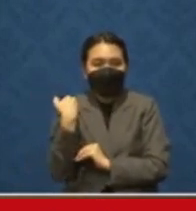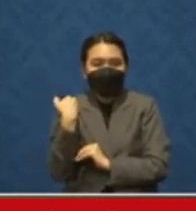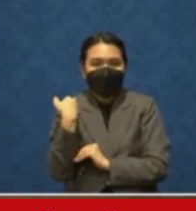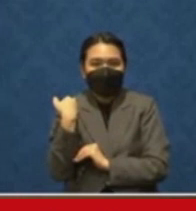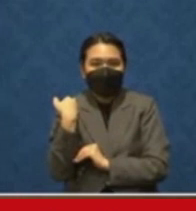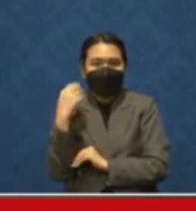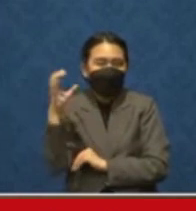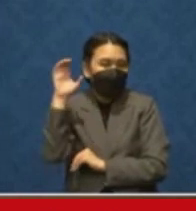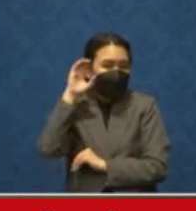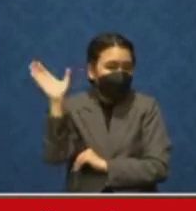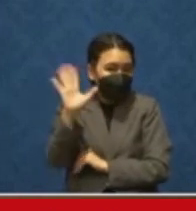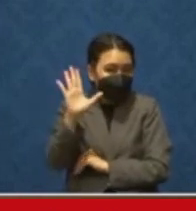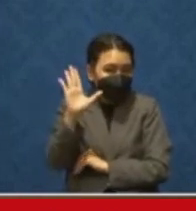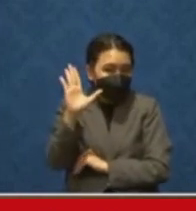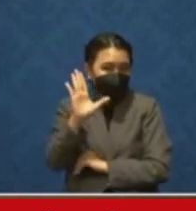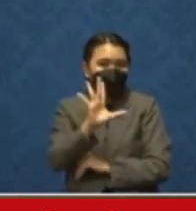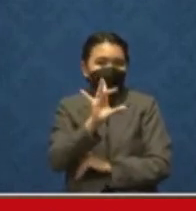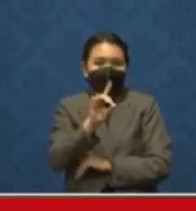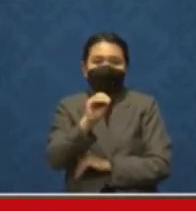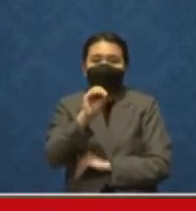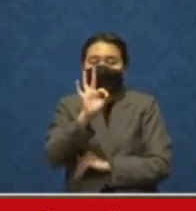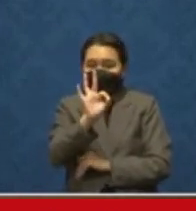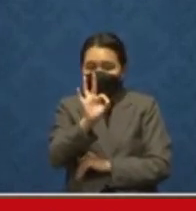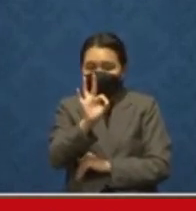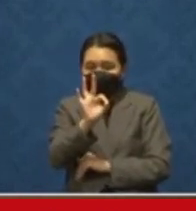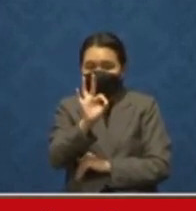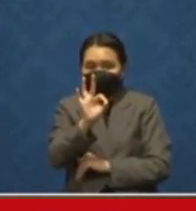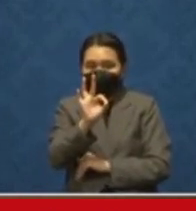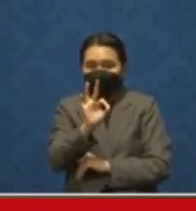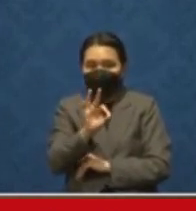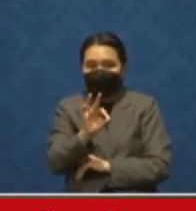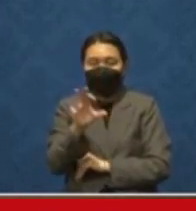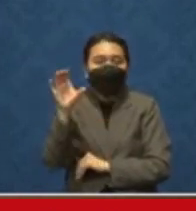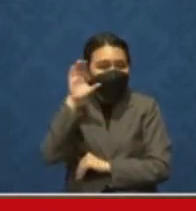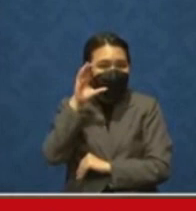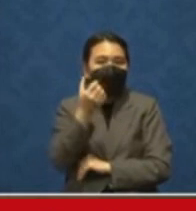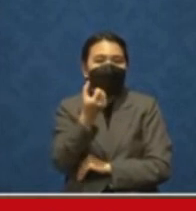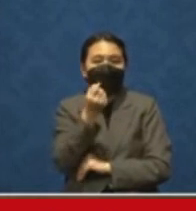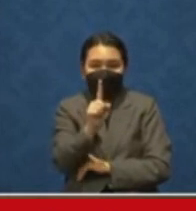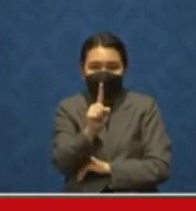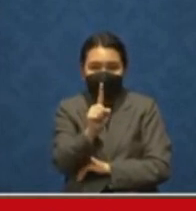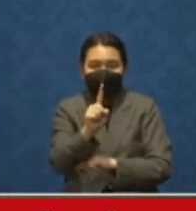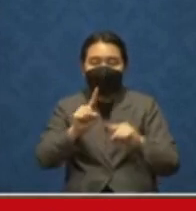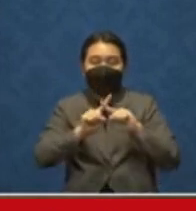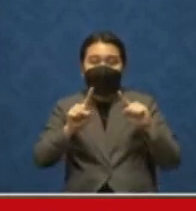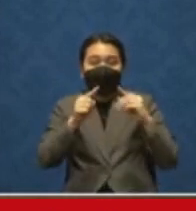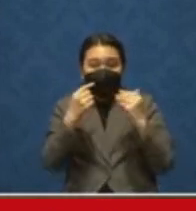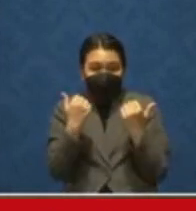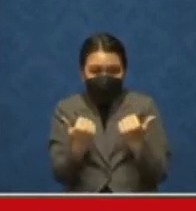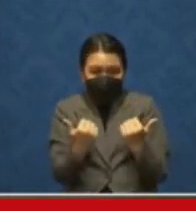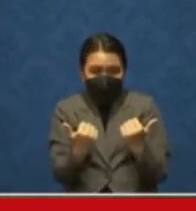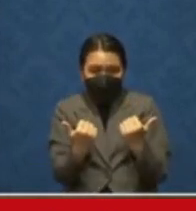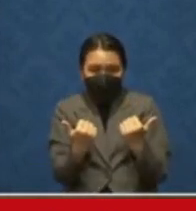ล่าสุดเมื่อตอนกลางวันนี้นี่โทรทัศน์ 3 4ช่องก็ไม่ไว้วางใจอีก